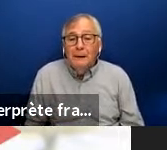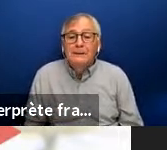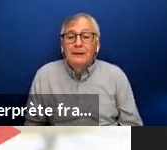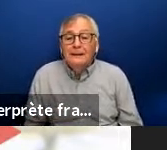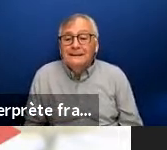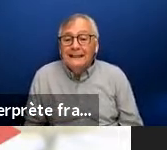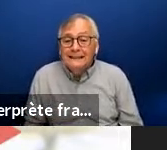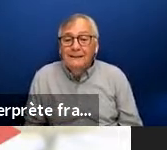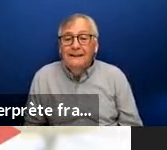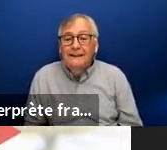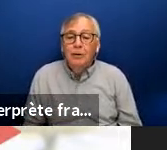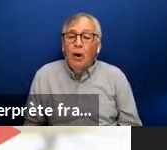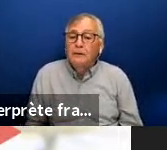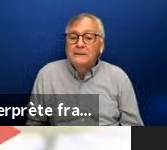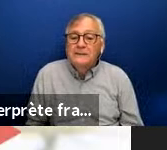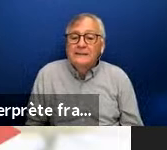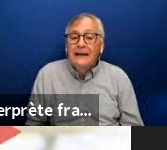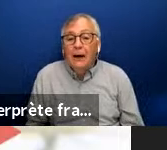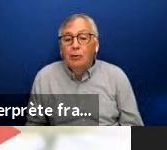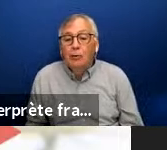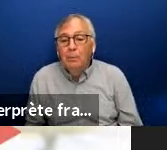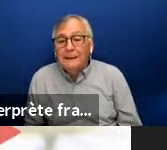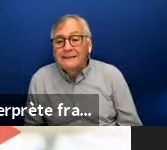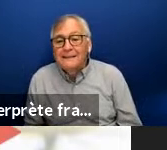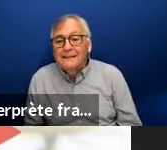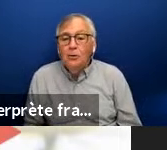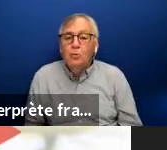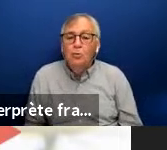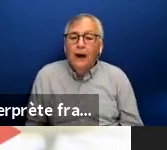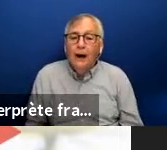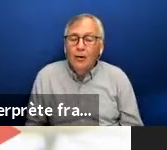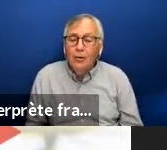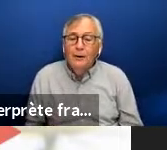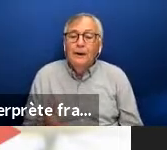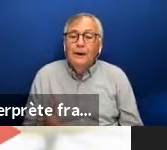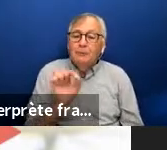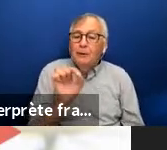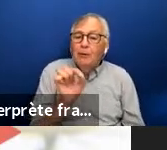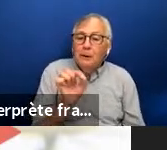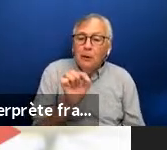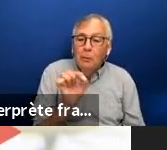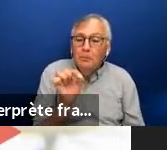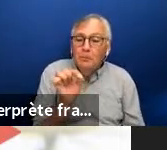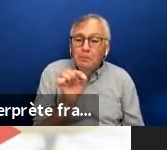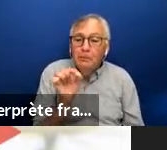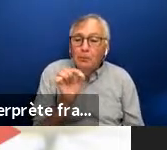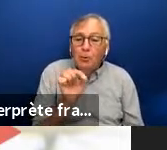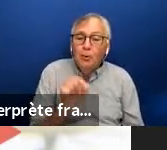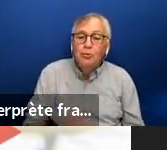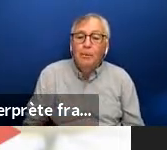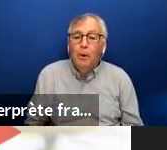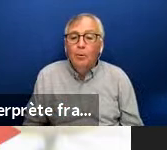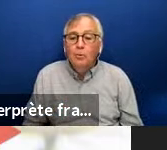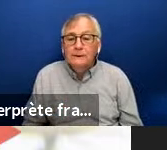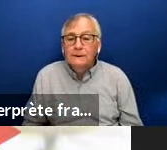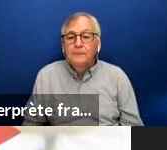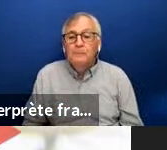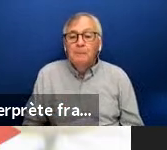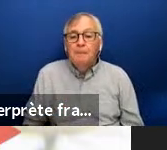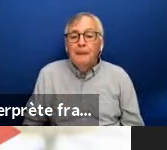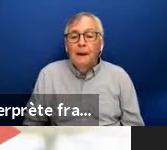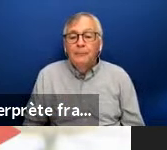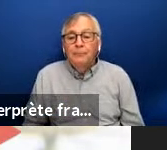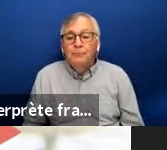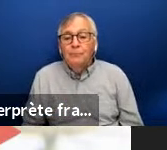J'ai préparé différentes activités. On va diviser en 2 parties, 1 heure. Après, on va prendre une courte pause.